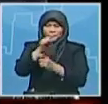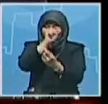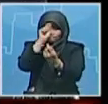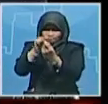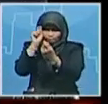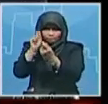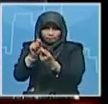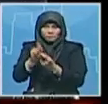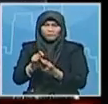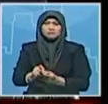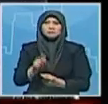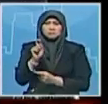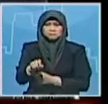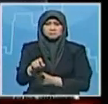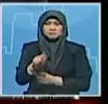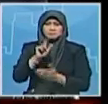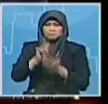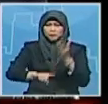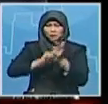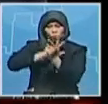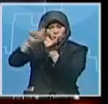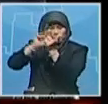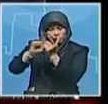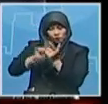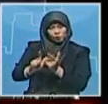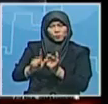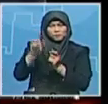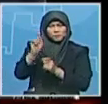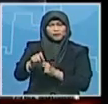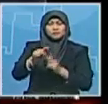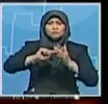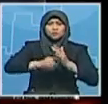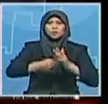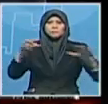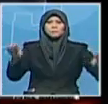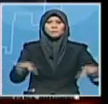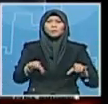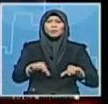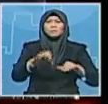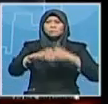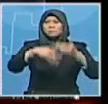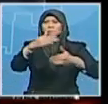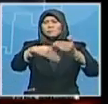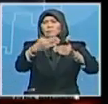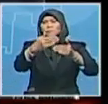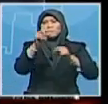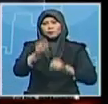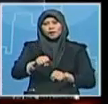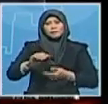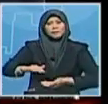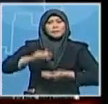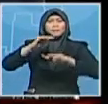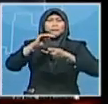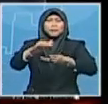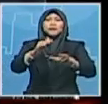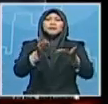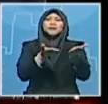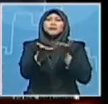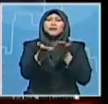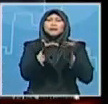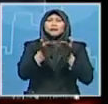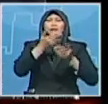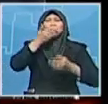pastikan kita apa saja yang diluluskan mesti dilaksanakan supaya kita dapat menyampaikan perkhidmatan yang terbaik kepada